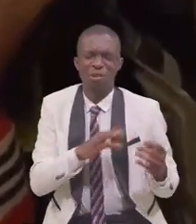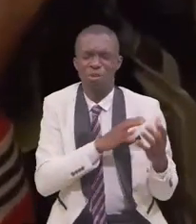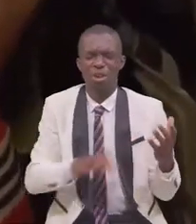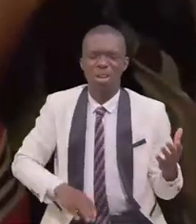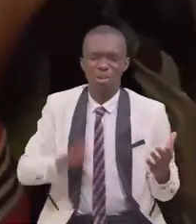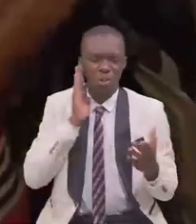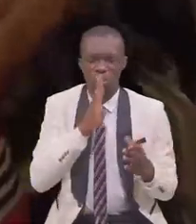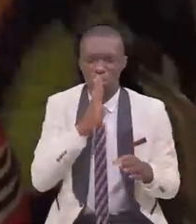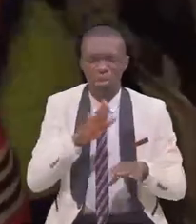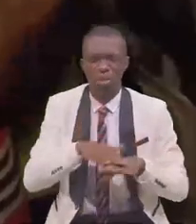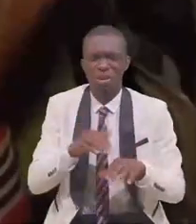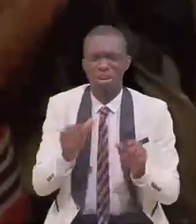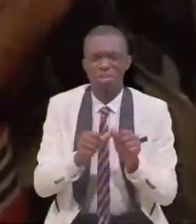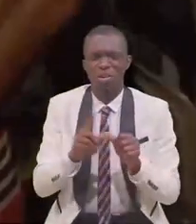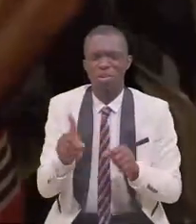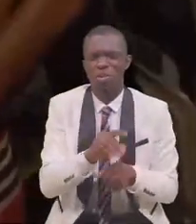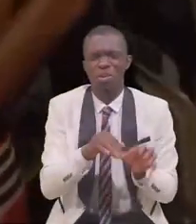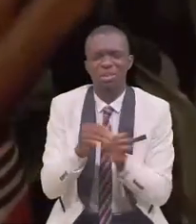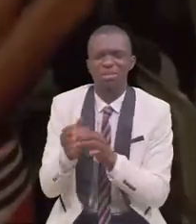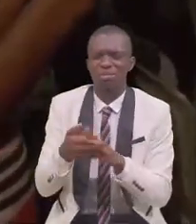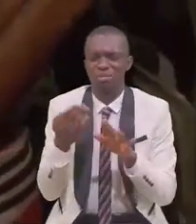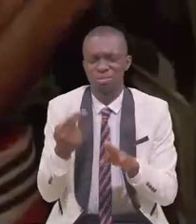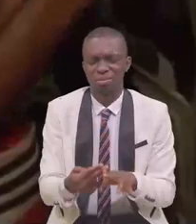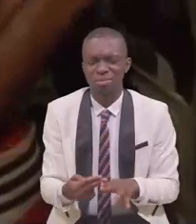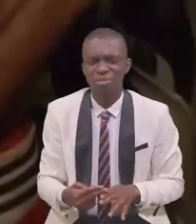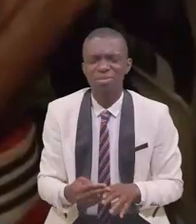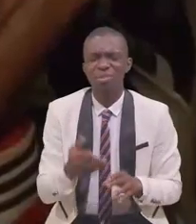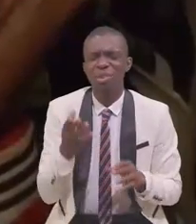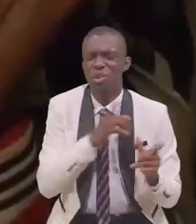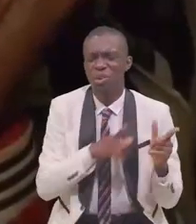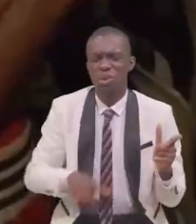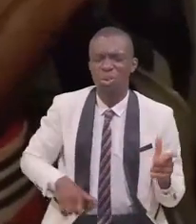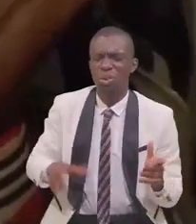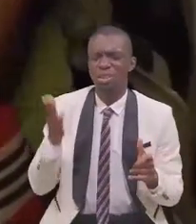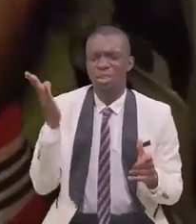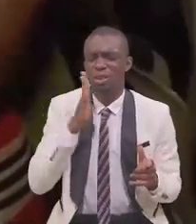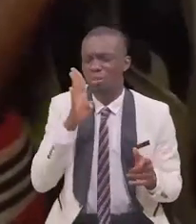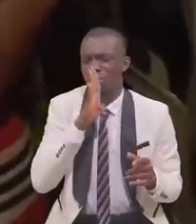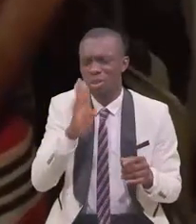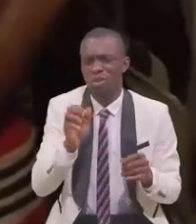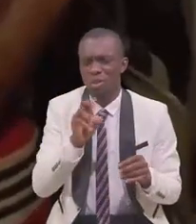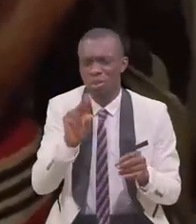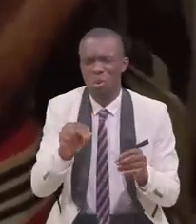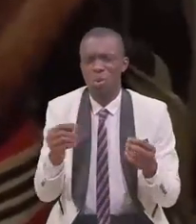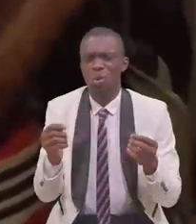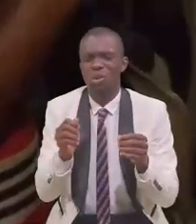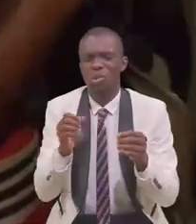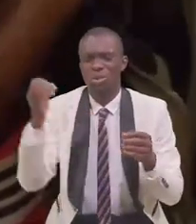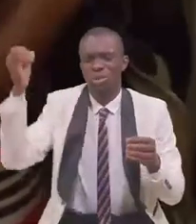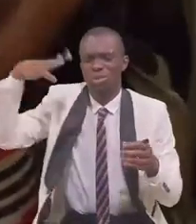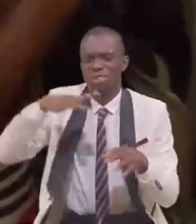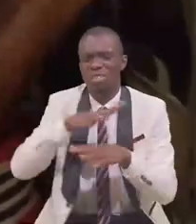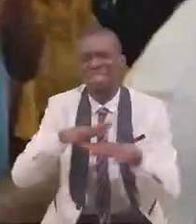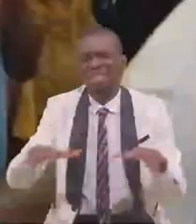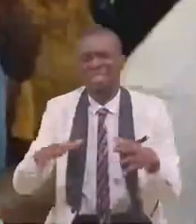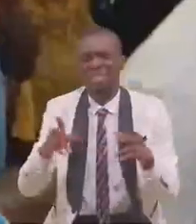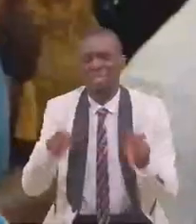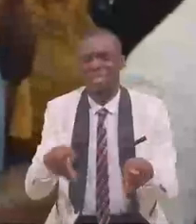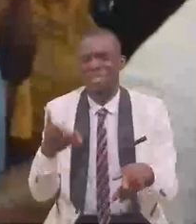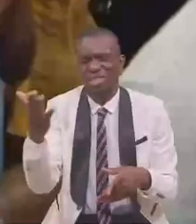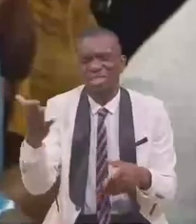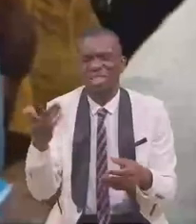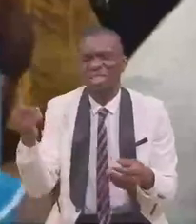nom de Jésus. Seigneur, qu'il n'y ait de personne sans grâce. La grâce de Dieu, le don de Dieu,